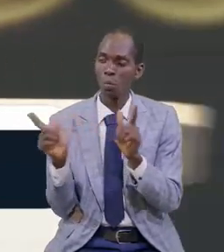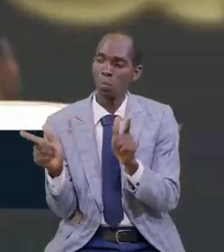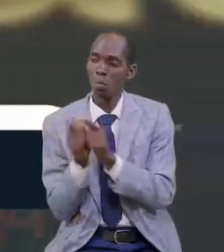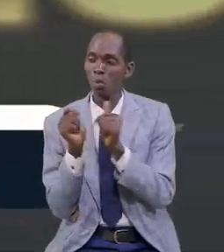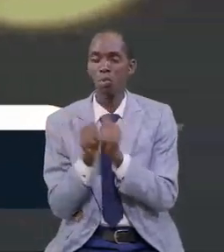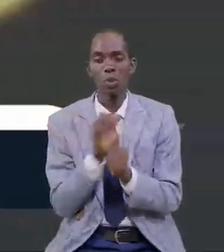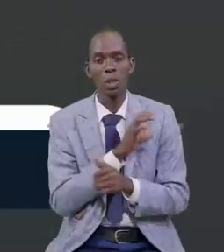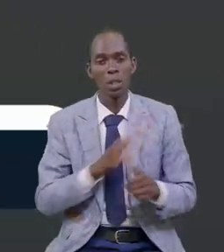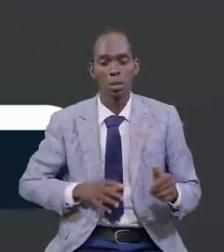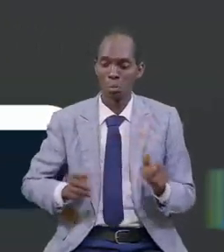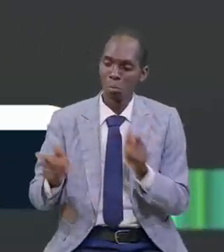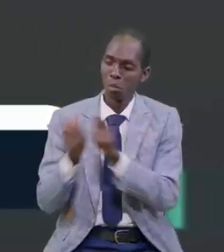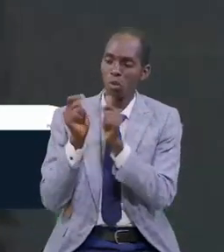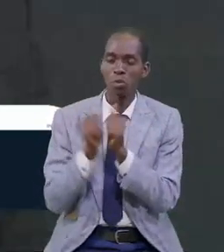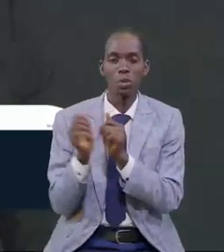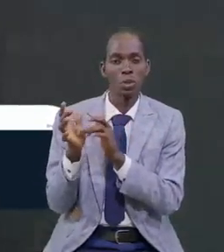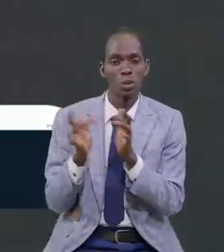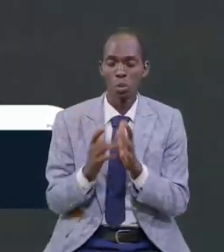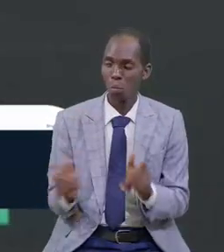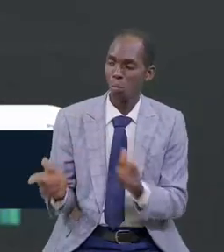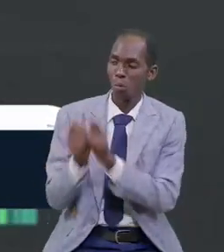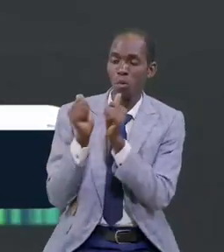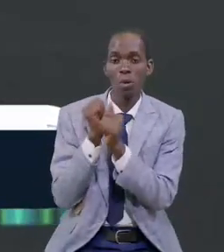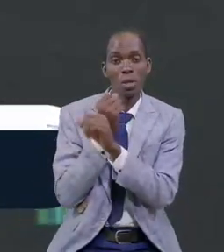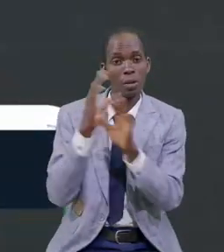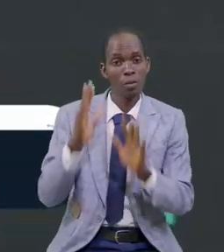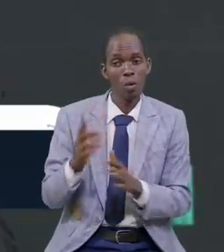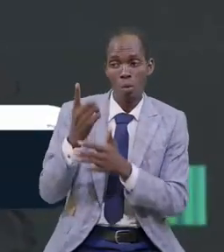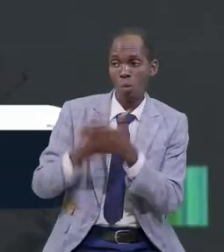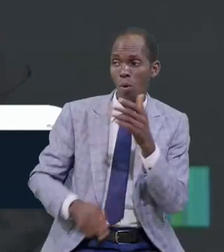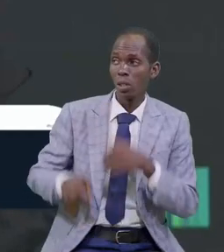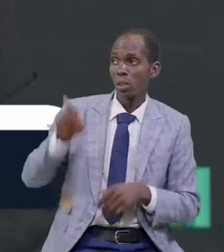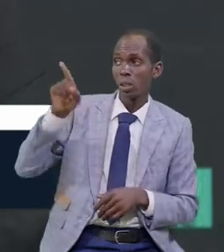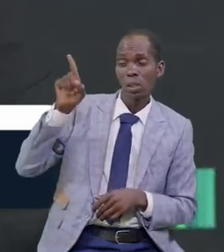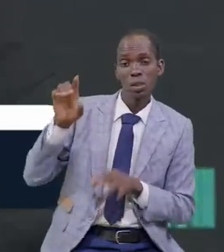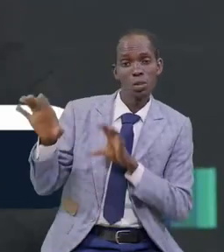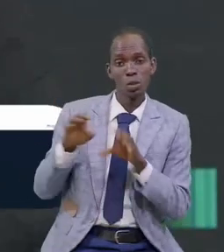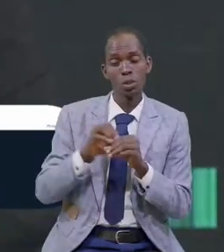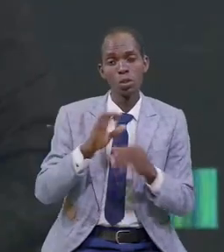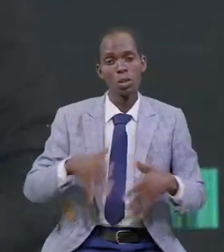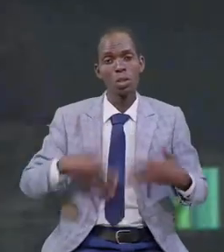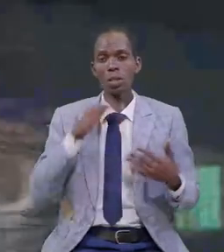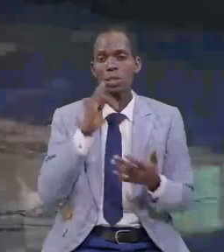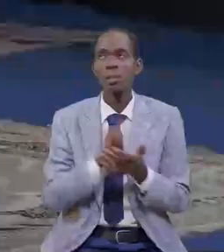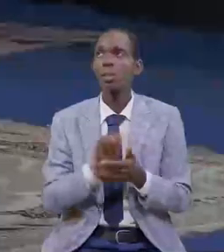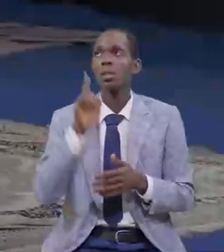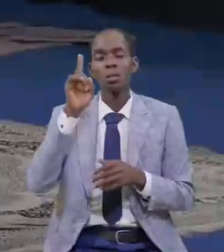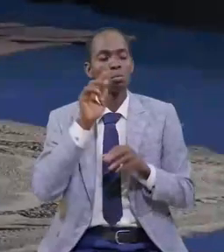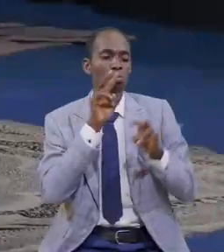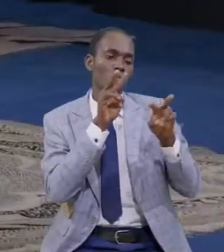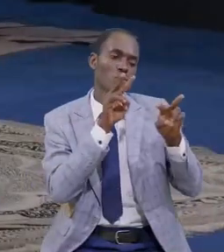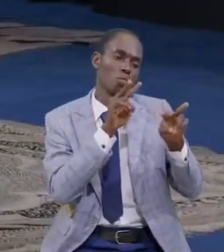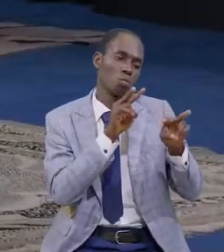avec le Sauveur ce qu'il fait dans votre vie c'est que il regarde toute votre vie